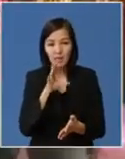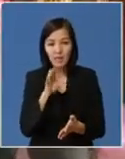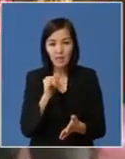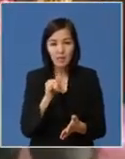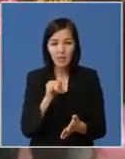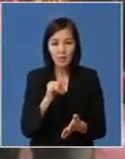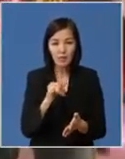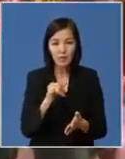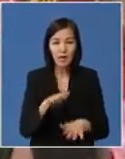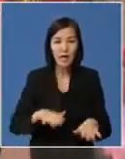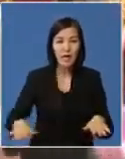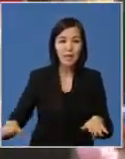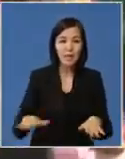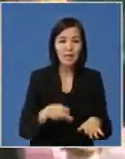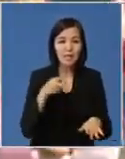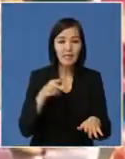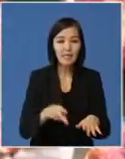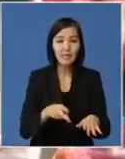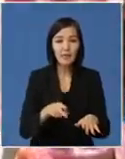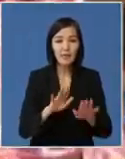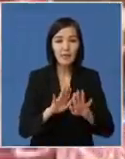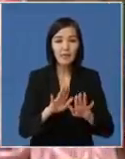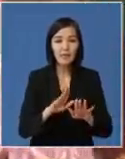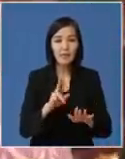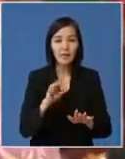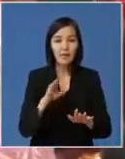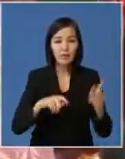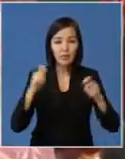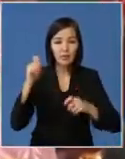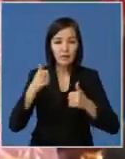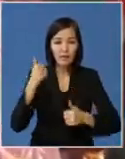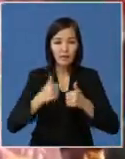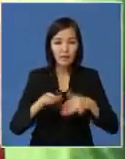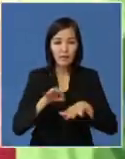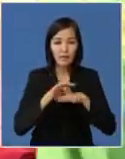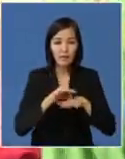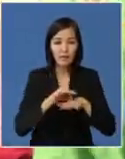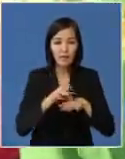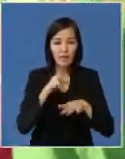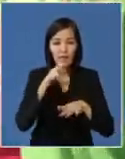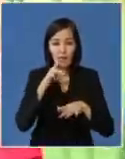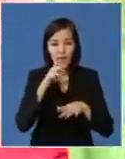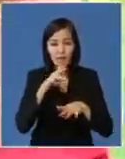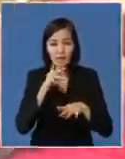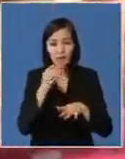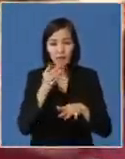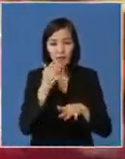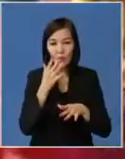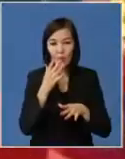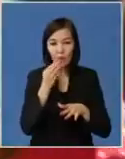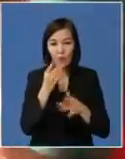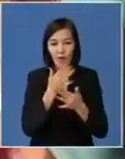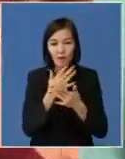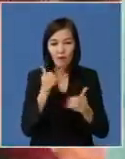Сеулдің басталаңдарының бірінде 2000-дай адам жиылған кимчхи фестивалі өтті. Кәрістердің бұл ұлттық тағамын әр қатысушы өз қолдарымен